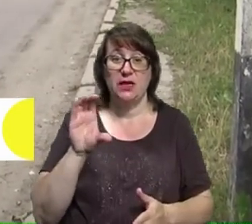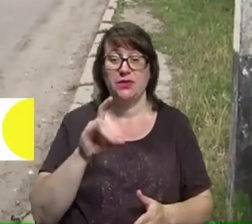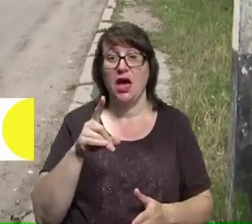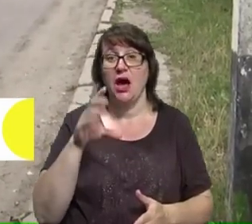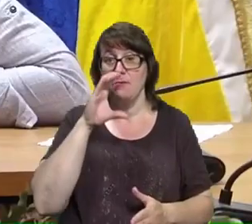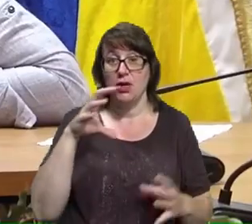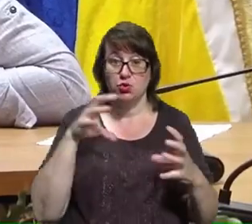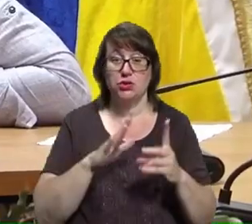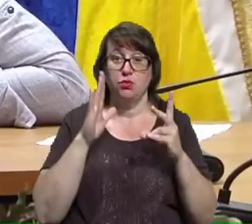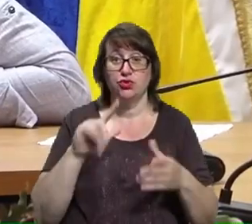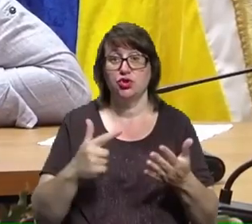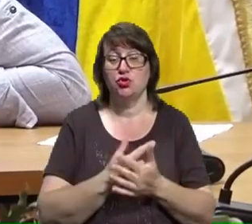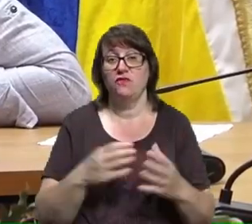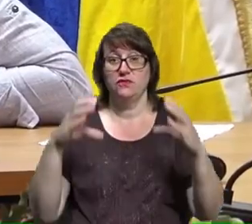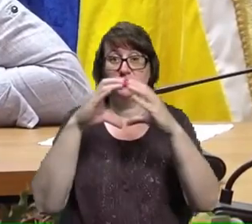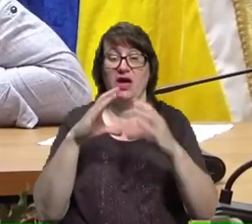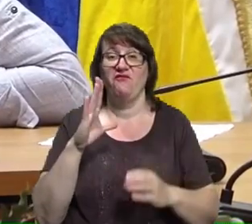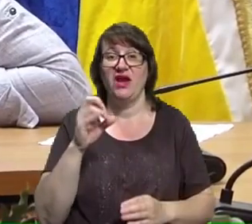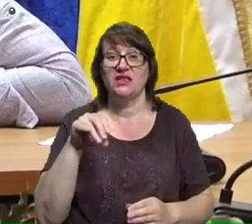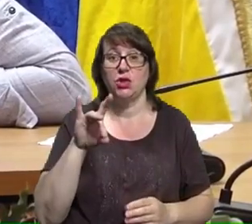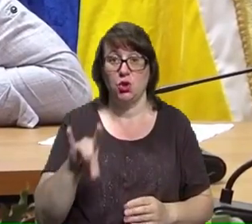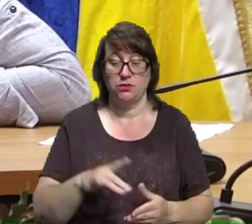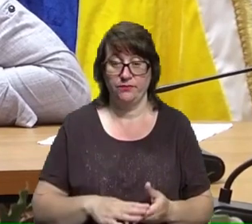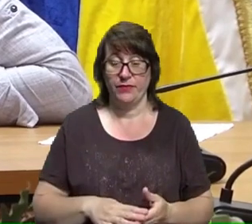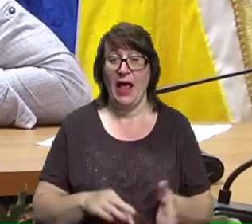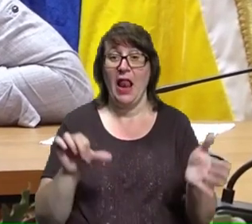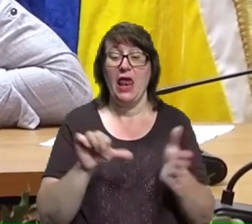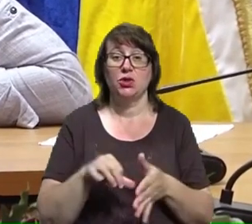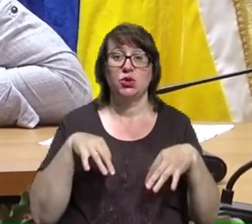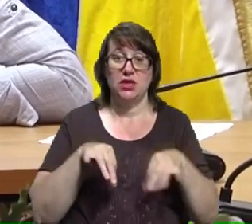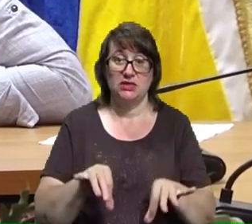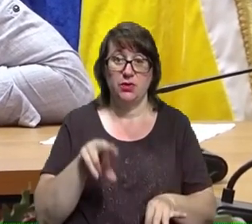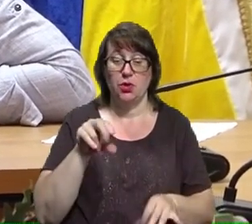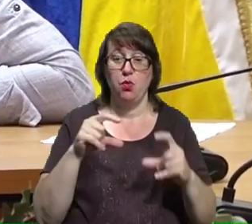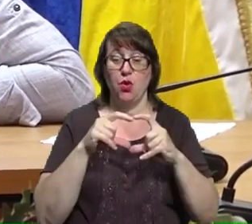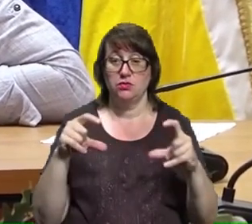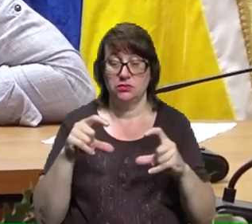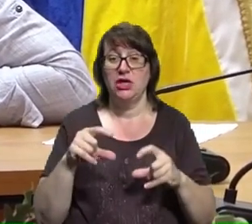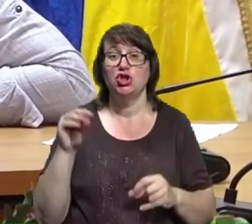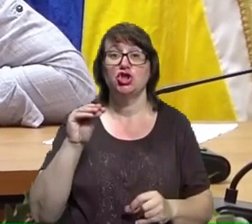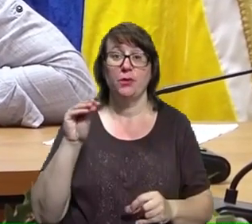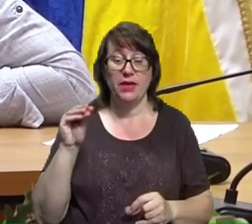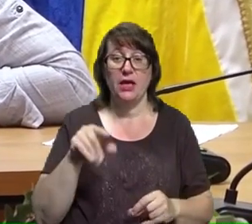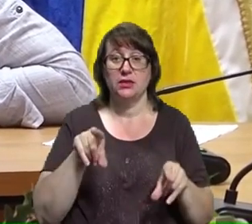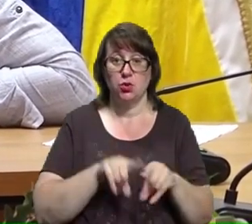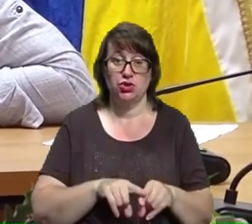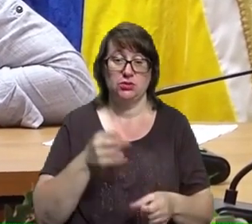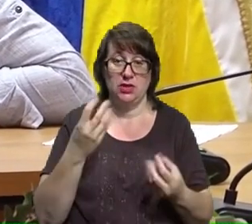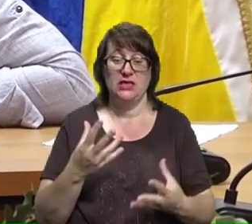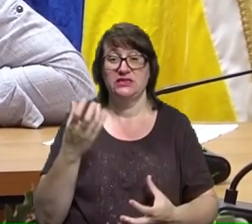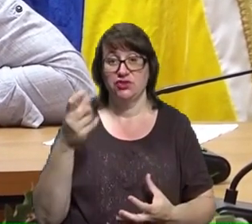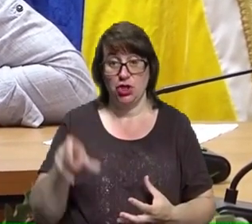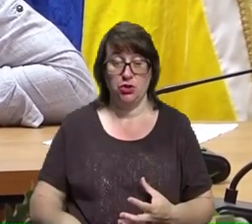встановлять валідатори. В електротранспорті по транспортній картці, по карті житомирянина для звичайного громадянина